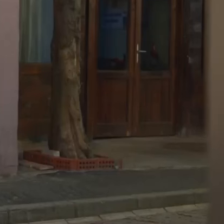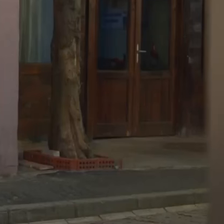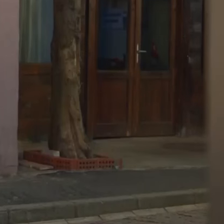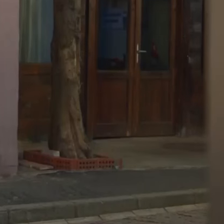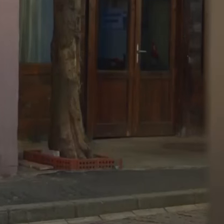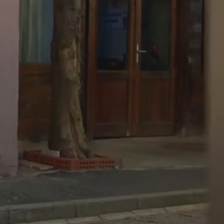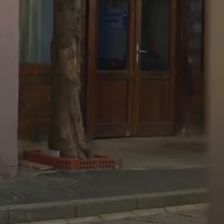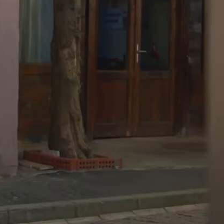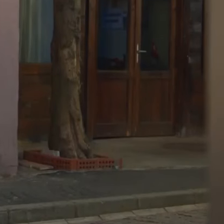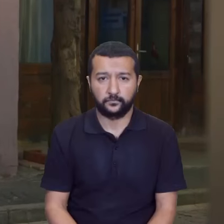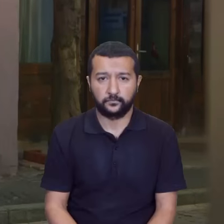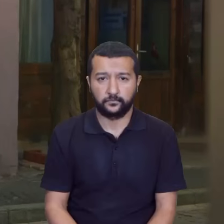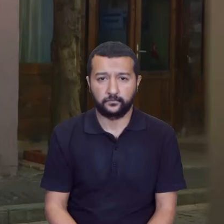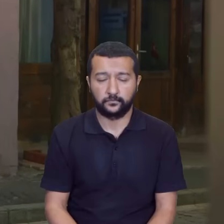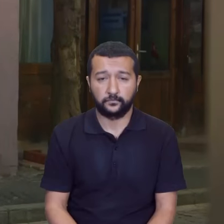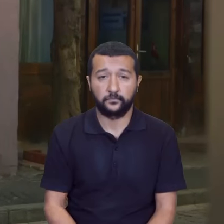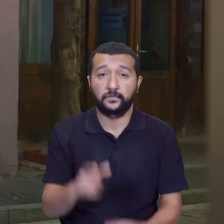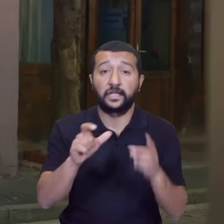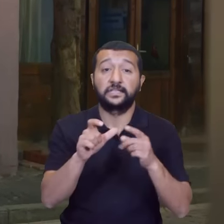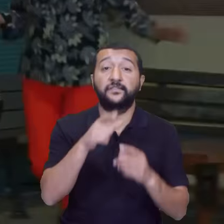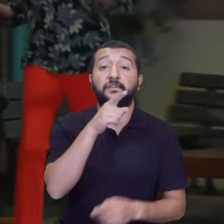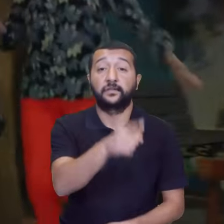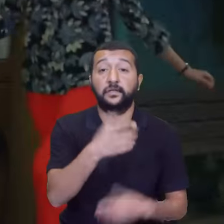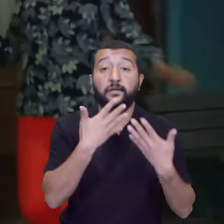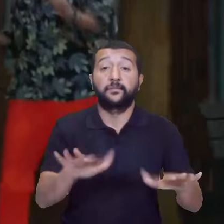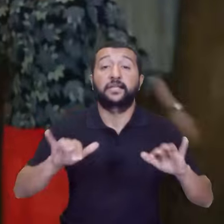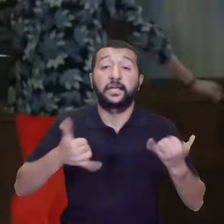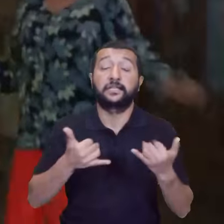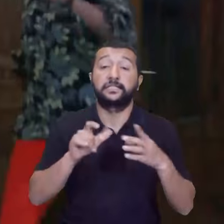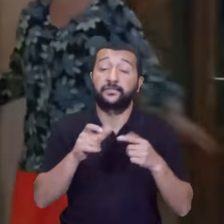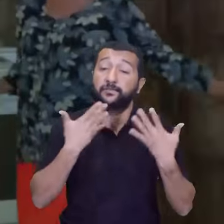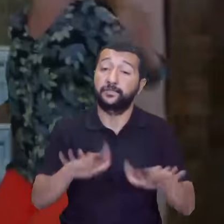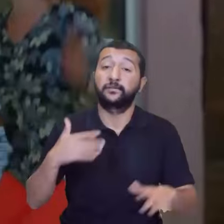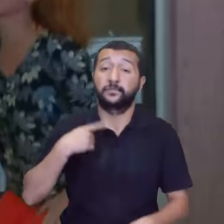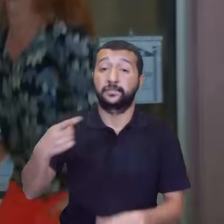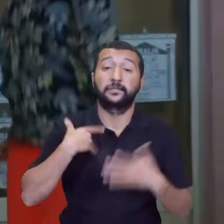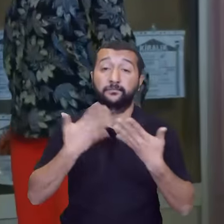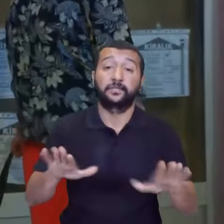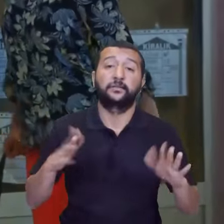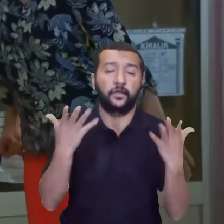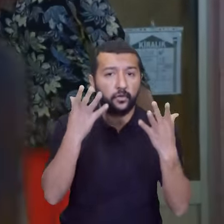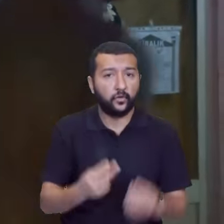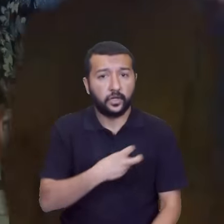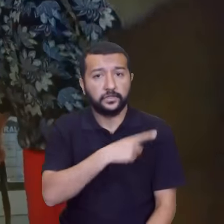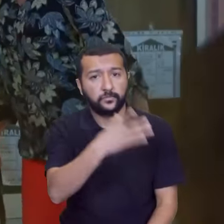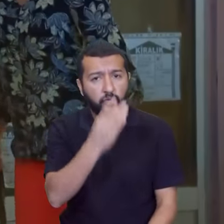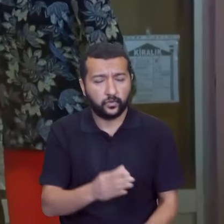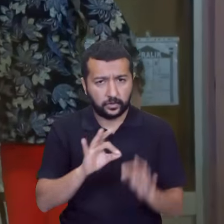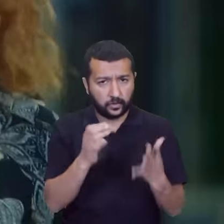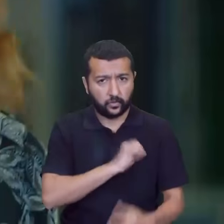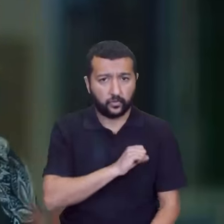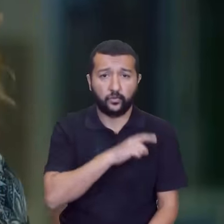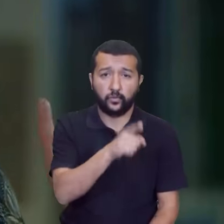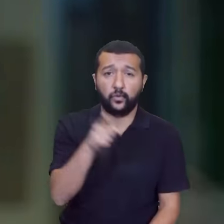Şevket emlakçıyı kapattı. Şevket! Ha? Bittik biz Şevket! Bittik biz! Bittik! Ne oldu aşkım? Ne oluyor? Ne bu telaş